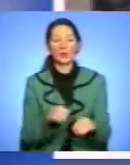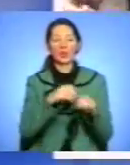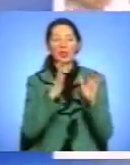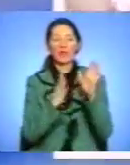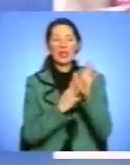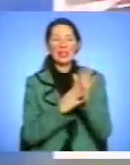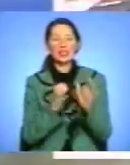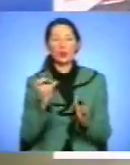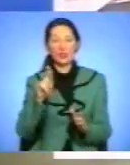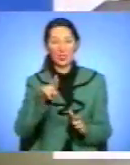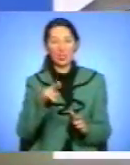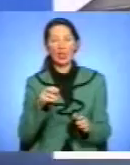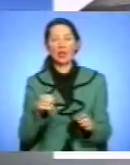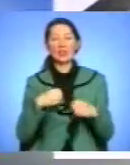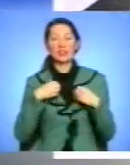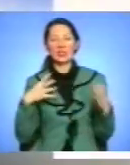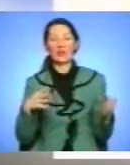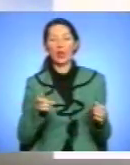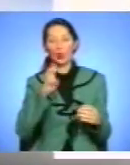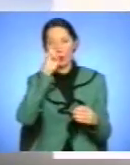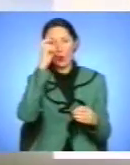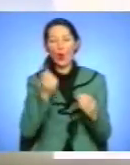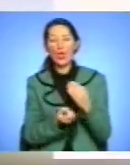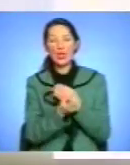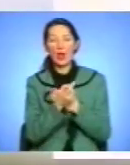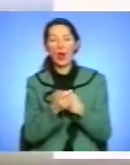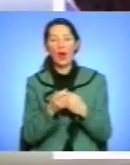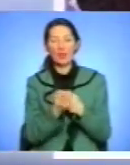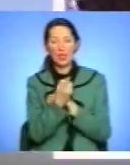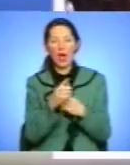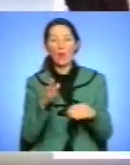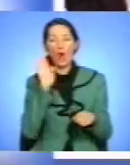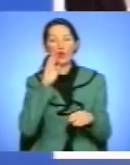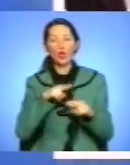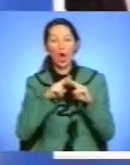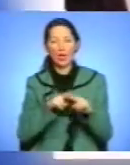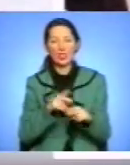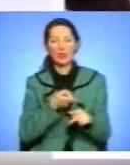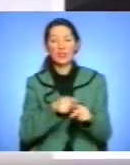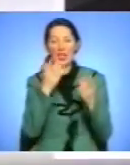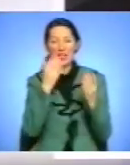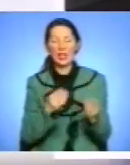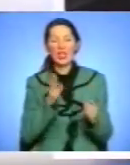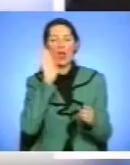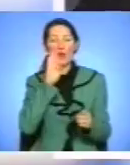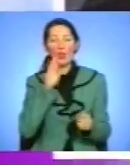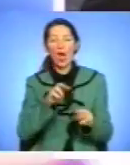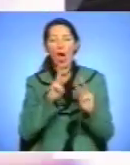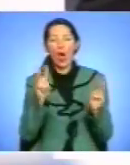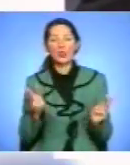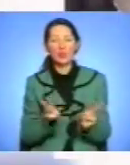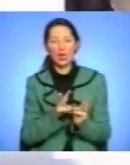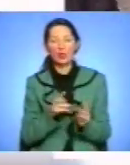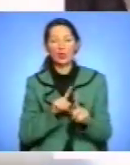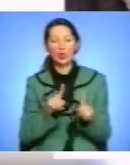19 січня – свято Богоявлення або Водохреща. У цей день вода освячується особливим чином – великим йорданським освяченням